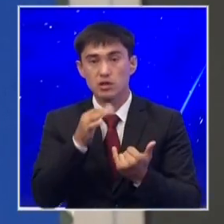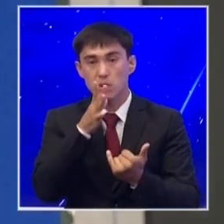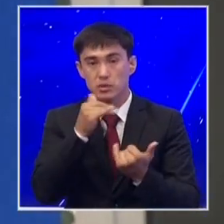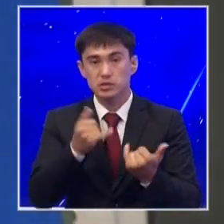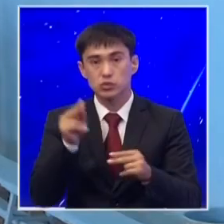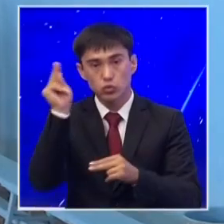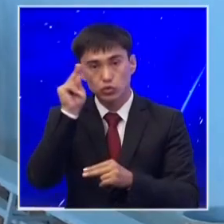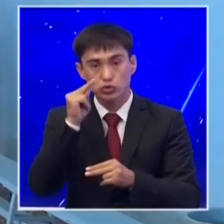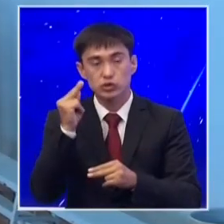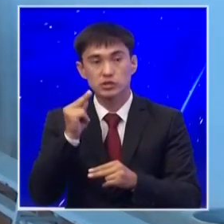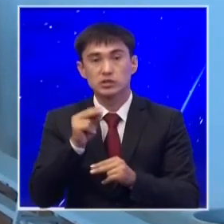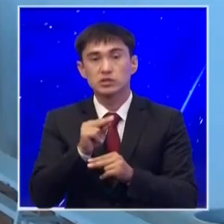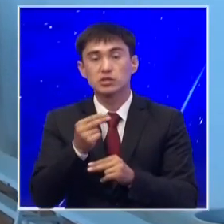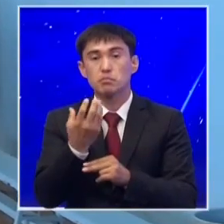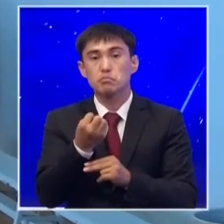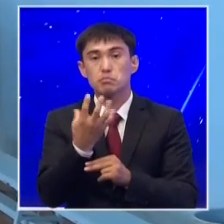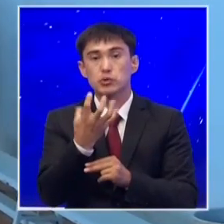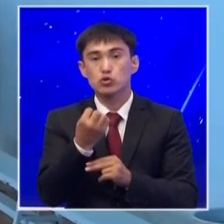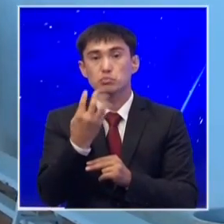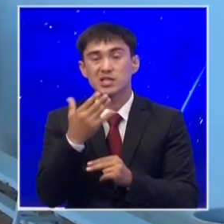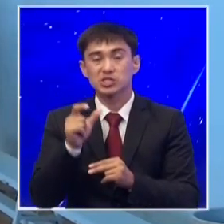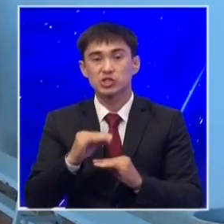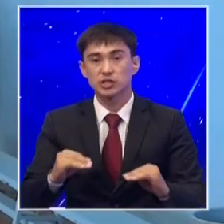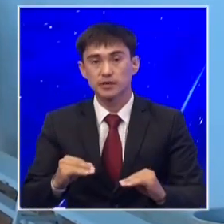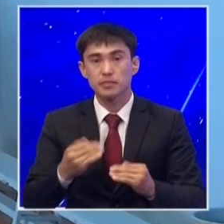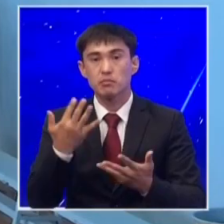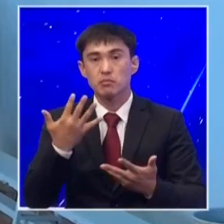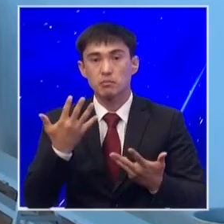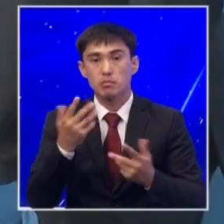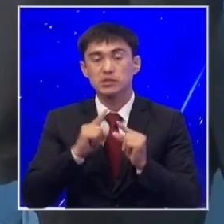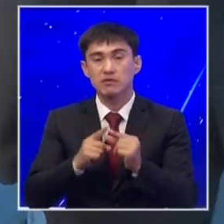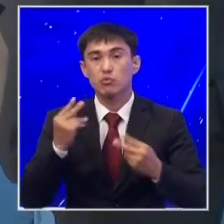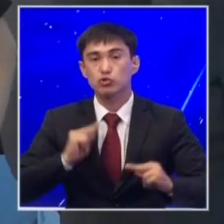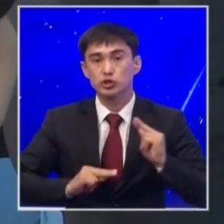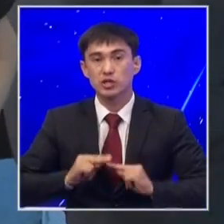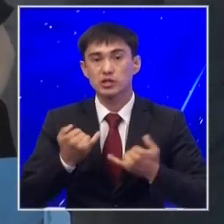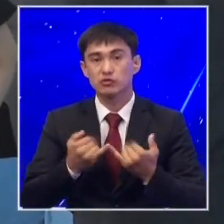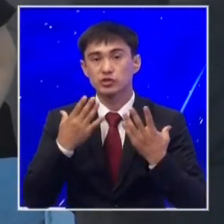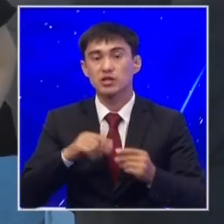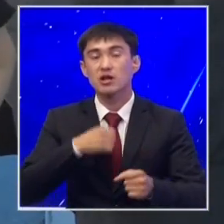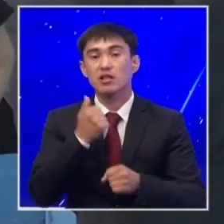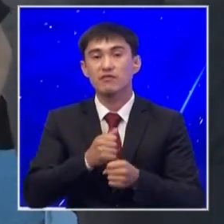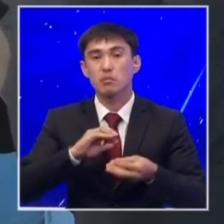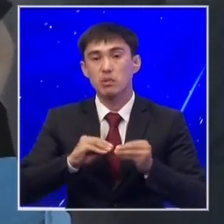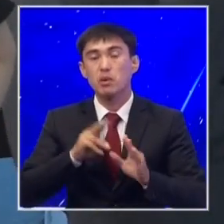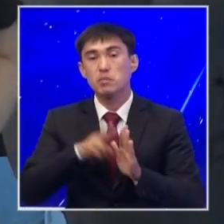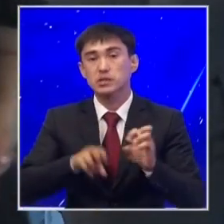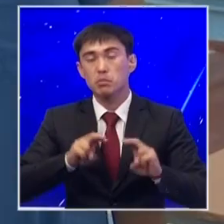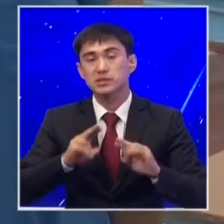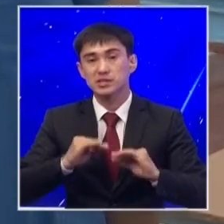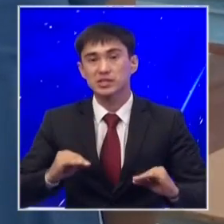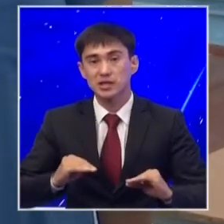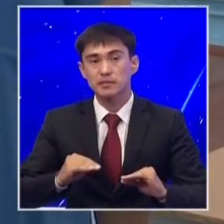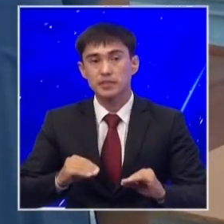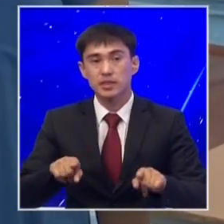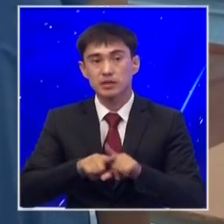здесь обучаются 515 учеников. По словам учителей, на сегодняшний день безопасность детей стала главной проблемой. Прохудившаяся кровля